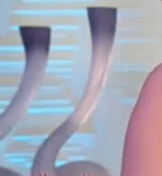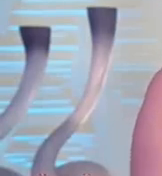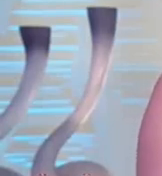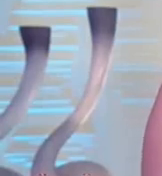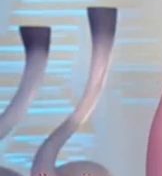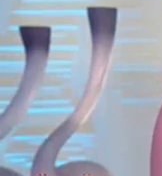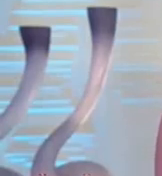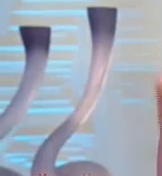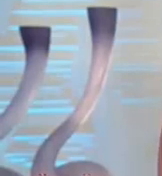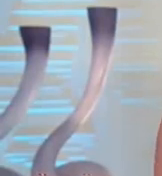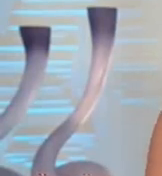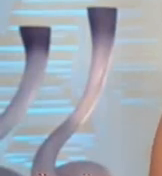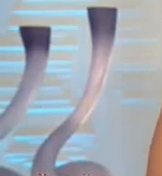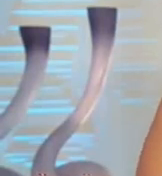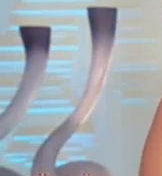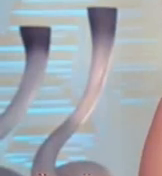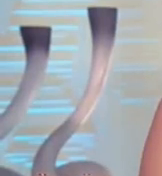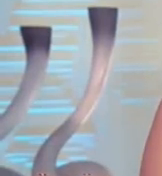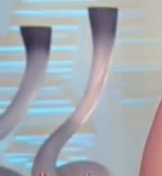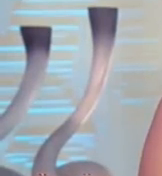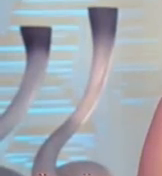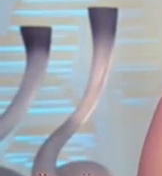yüzden günlük rehber başlıyor.